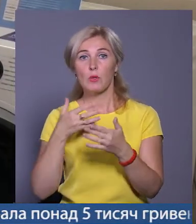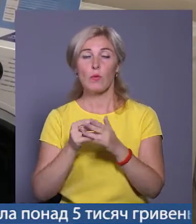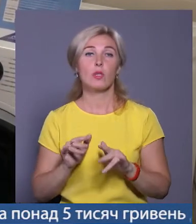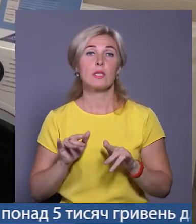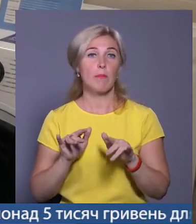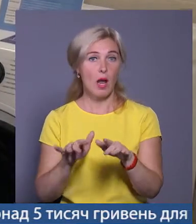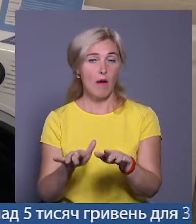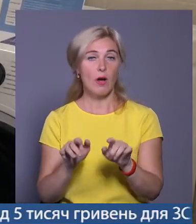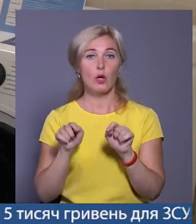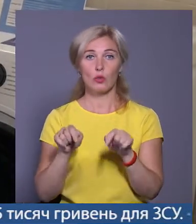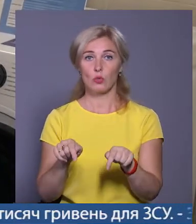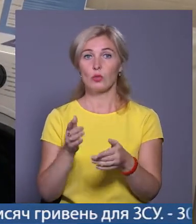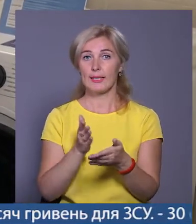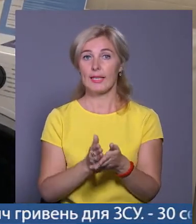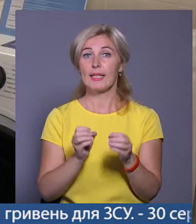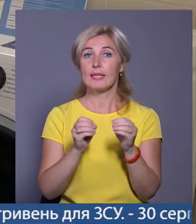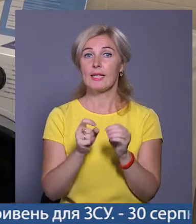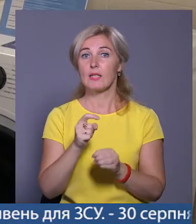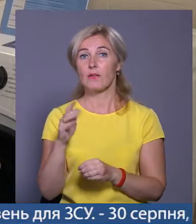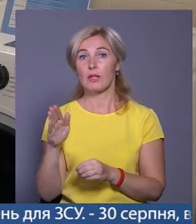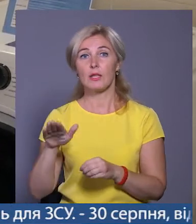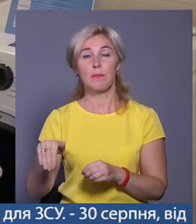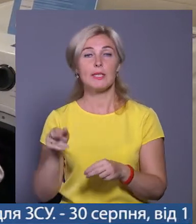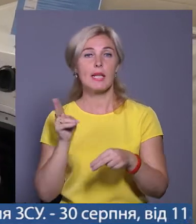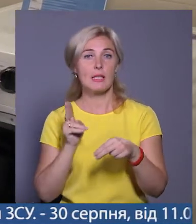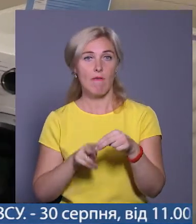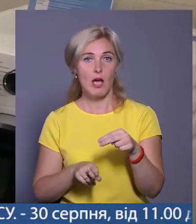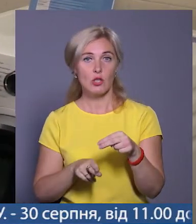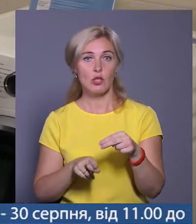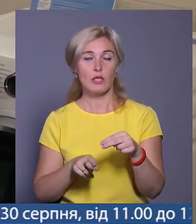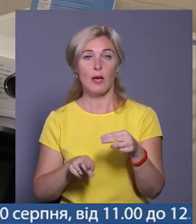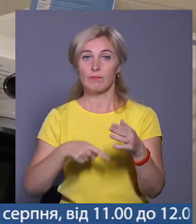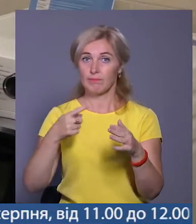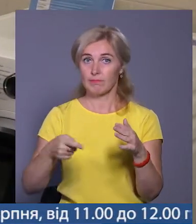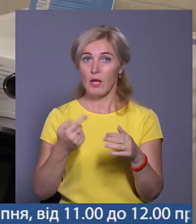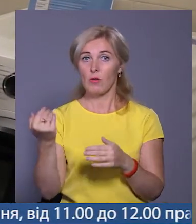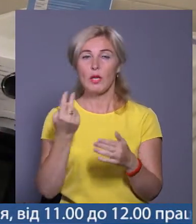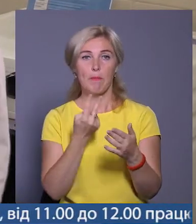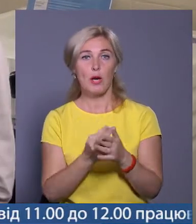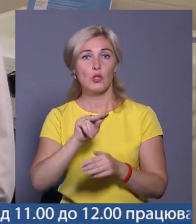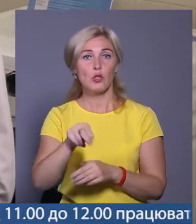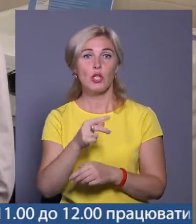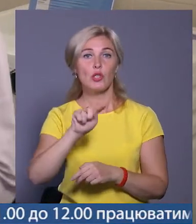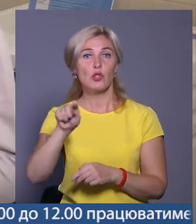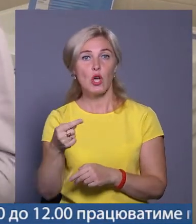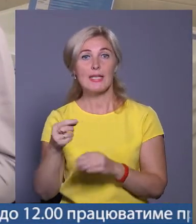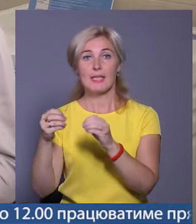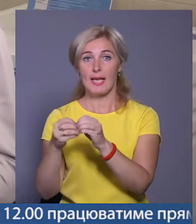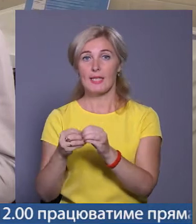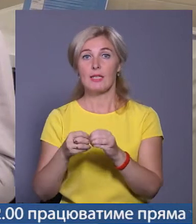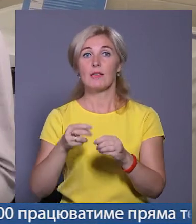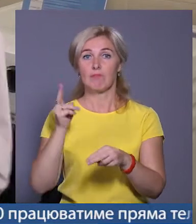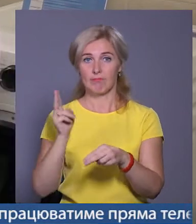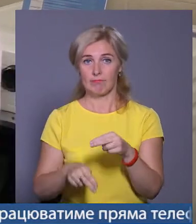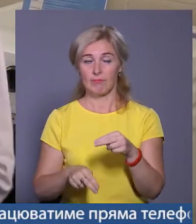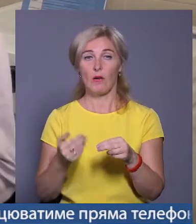справах. Тут правило є 10 хвилин після завершення циклу. Вони бачать, що через там, годину 10 цикл завершиться. Значить, максимум через